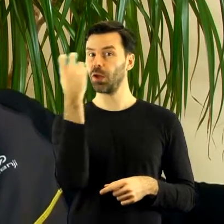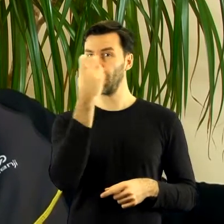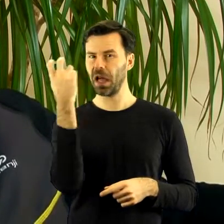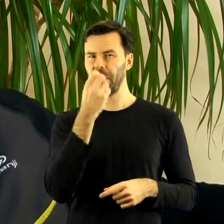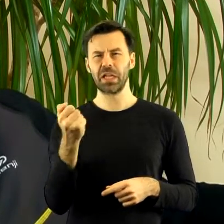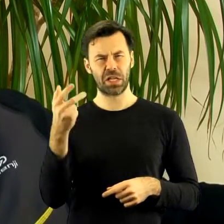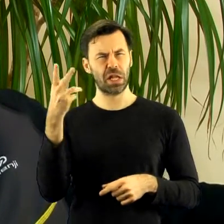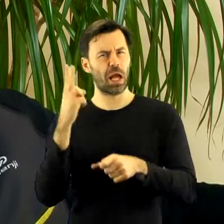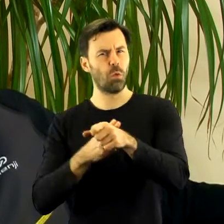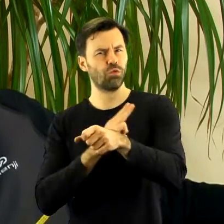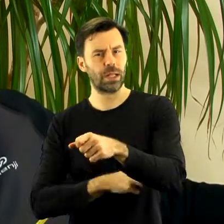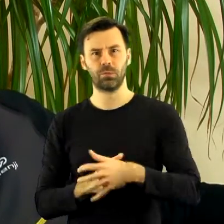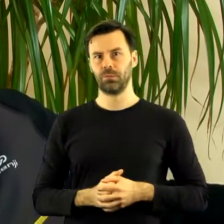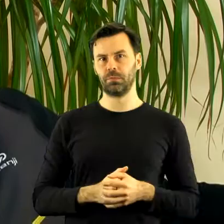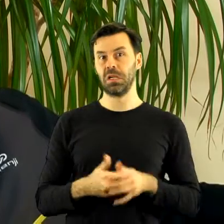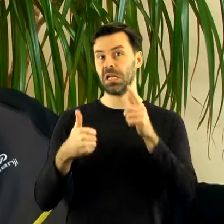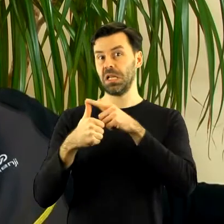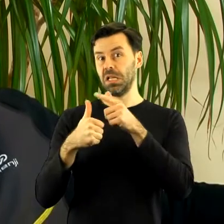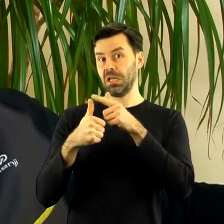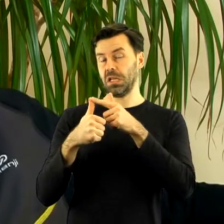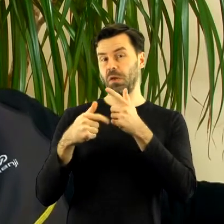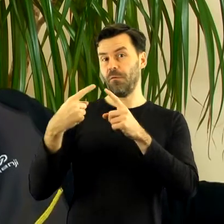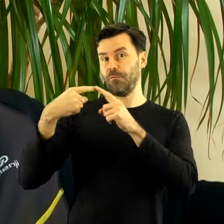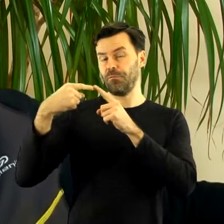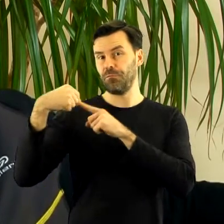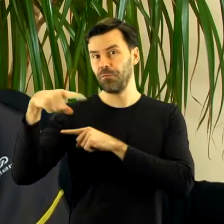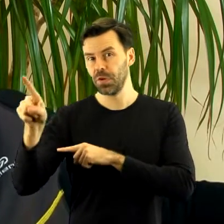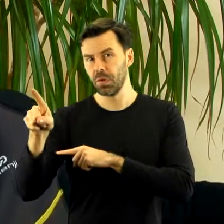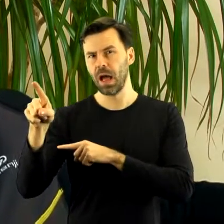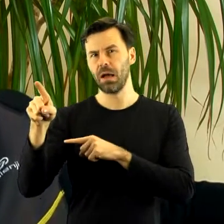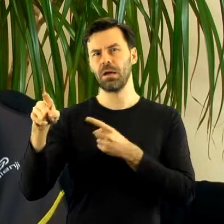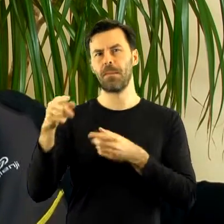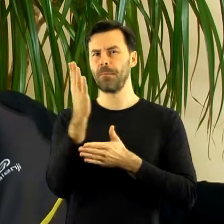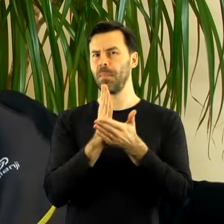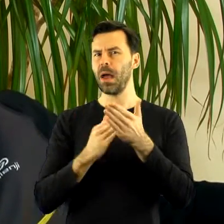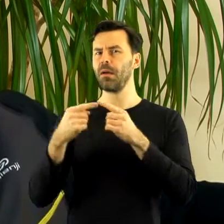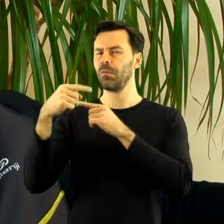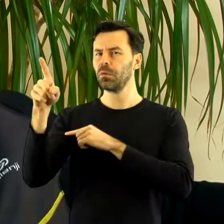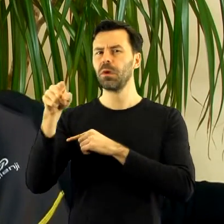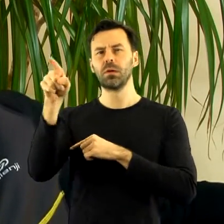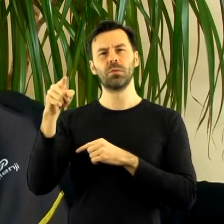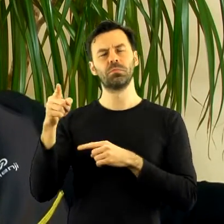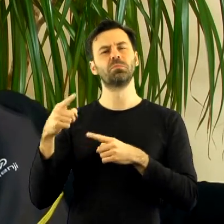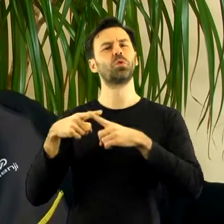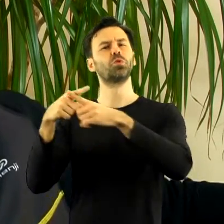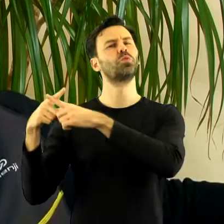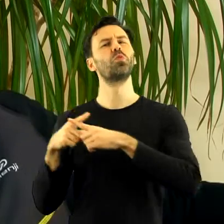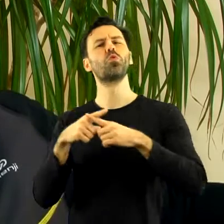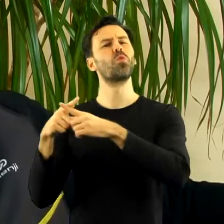zainteresowałem kilka instytucji, między innymi wysłałem link do tej mapy z krótkim listem do